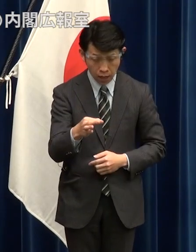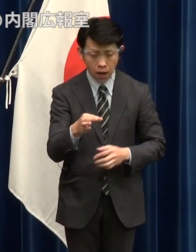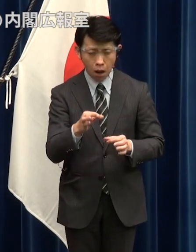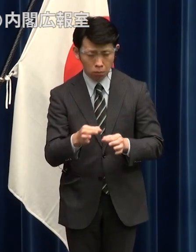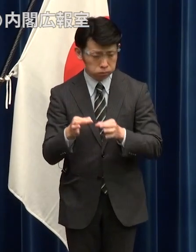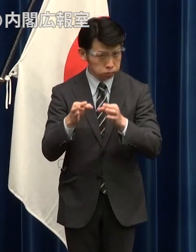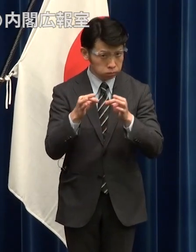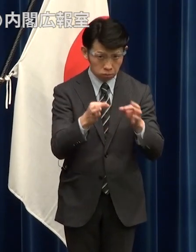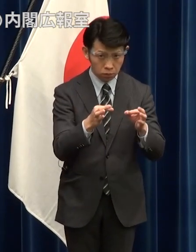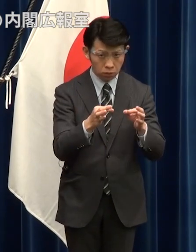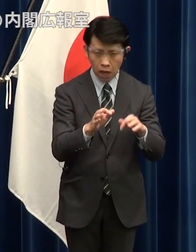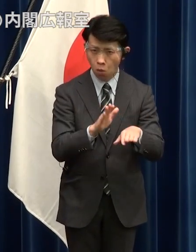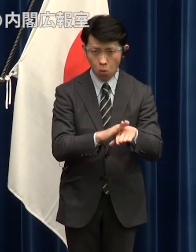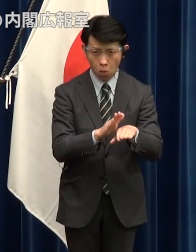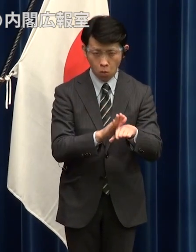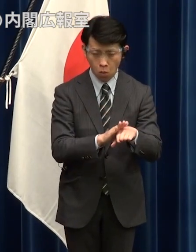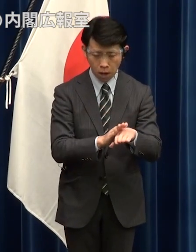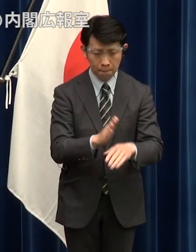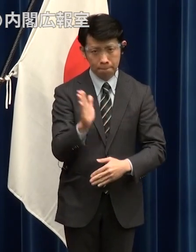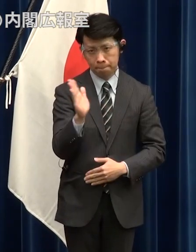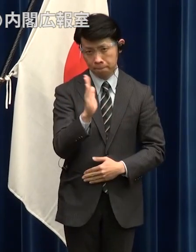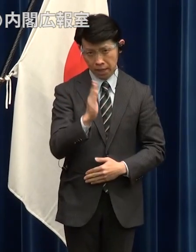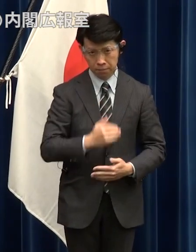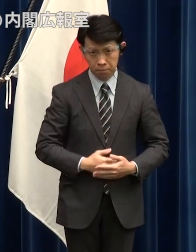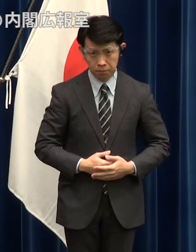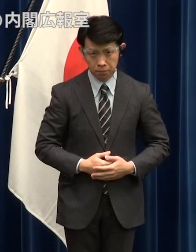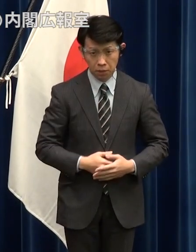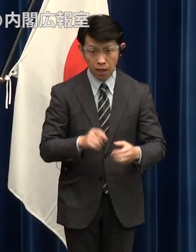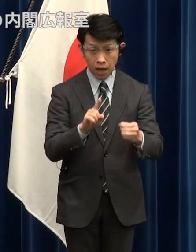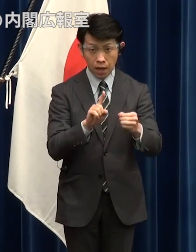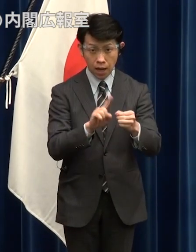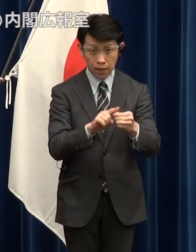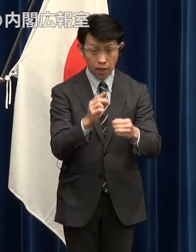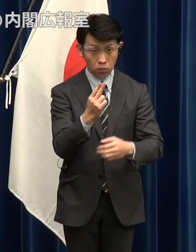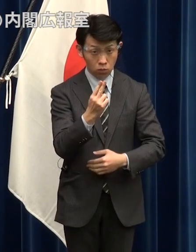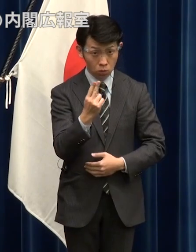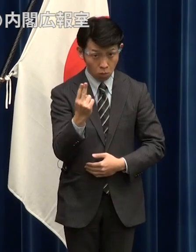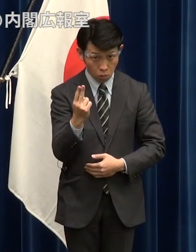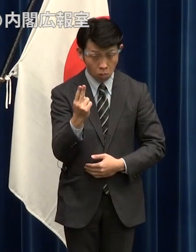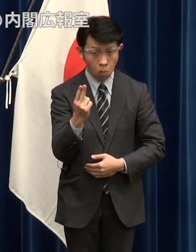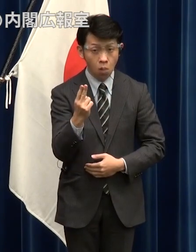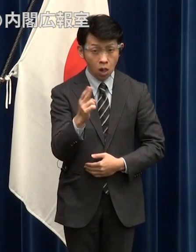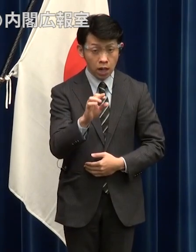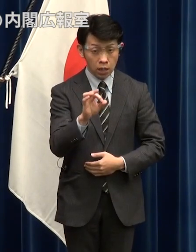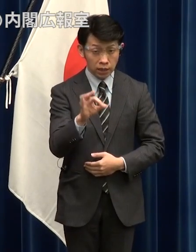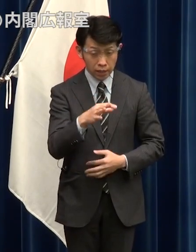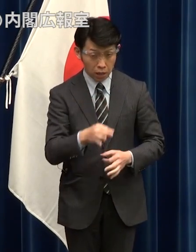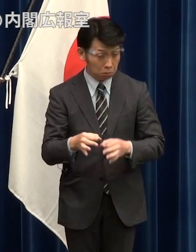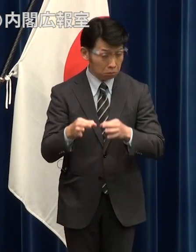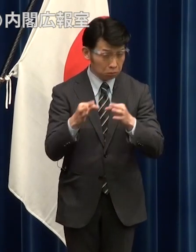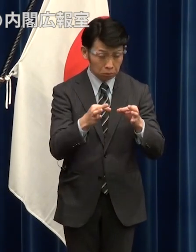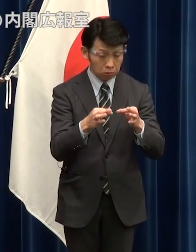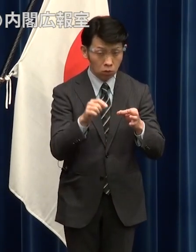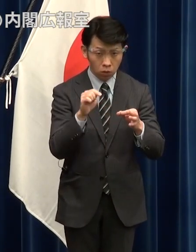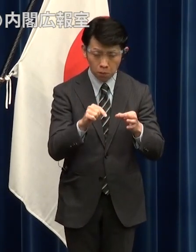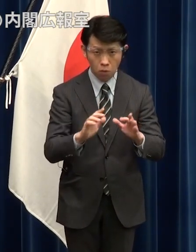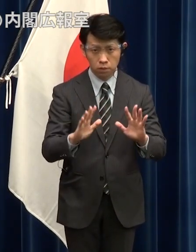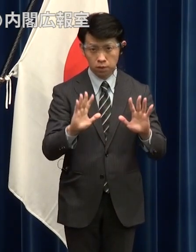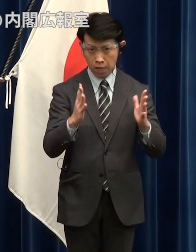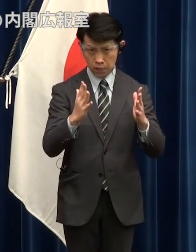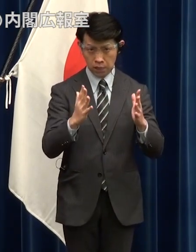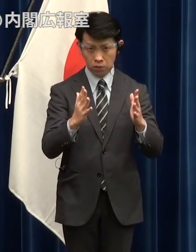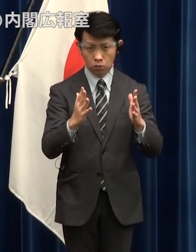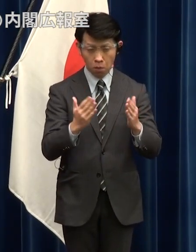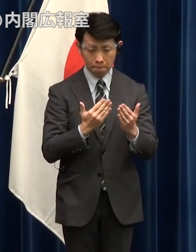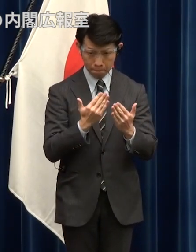するような措置は取らないこと、また来年度から増税を開始することもない